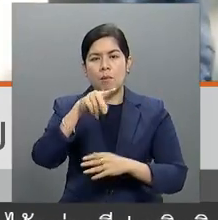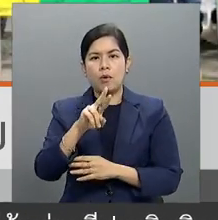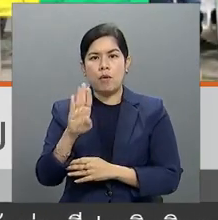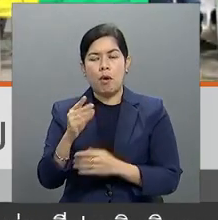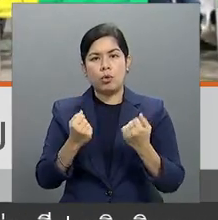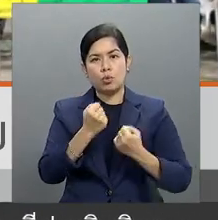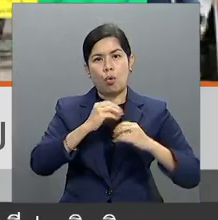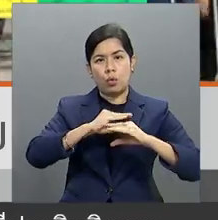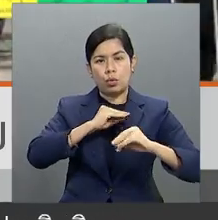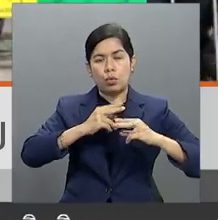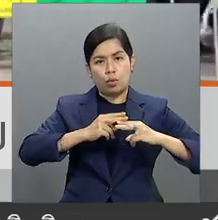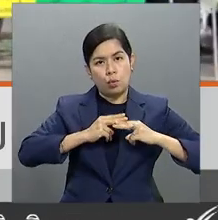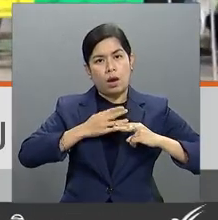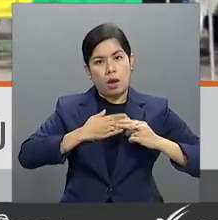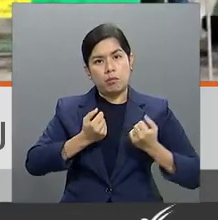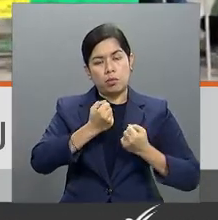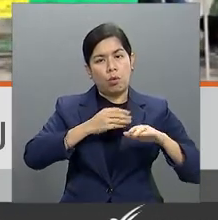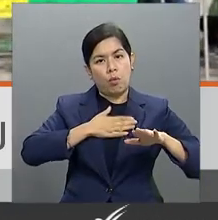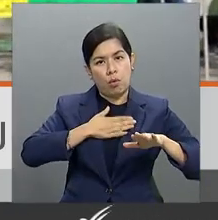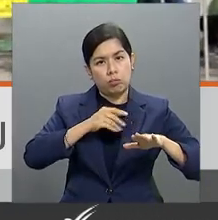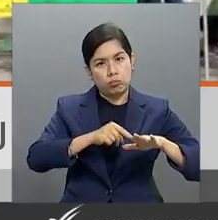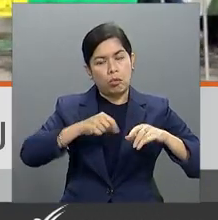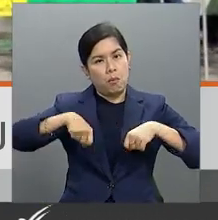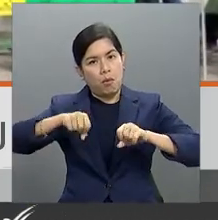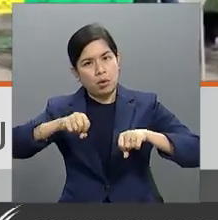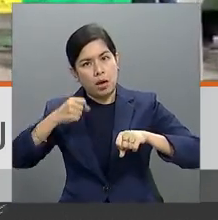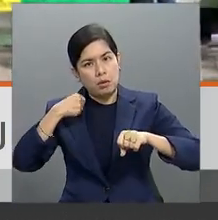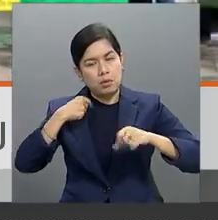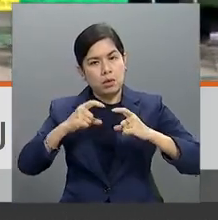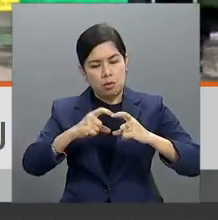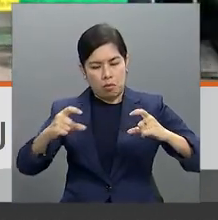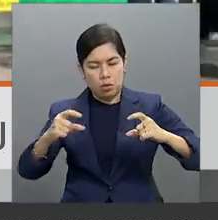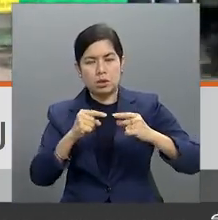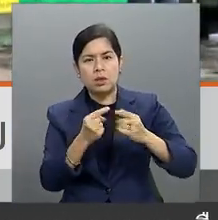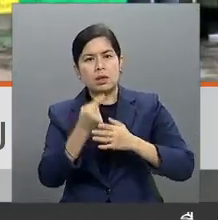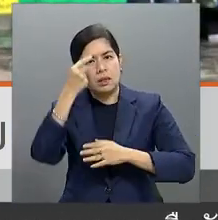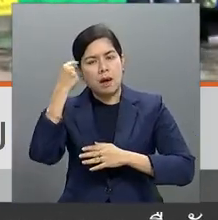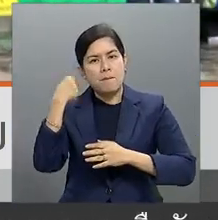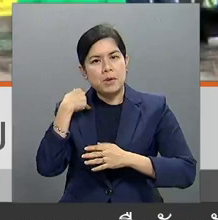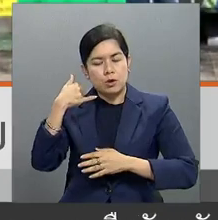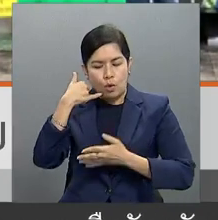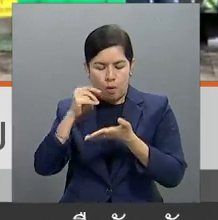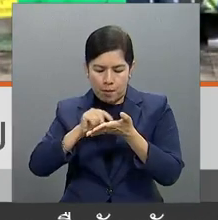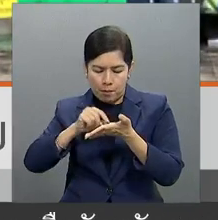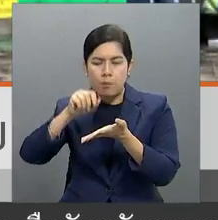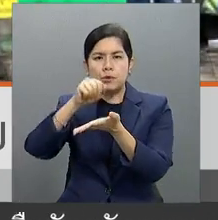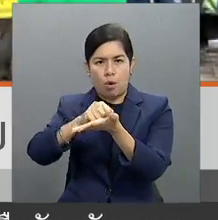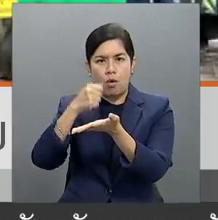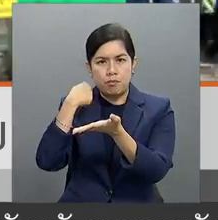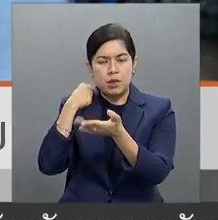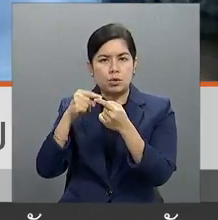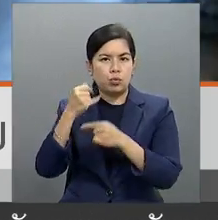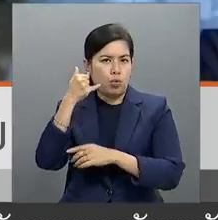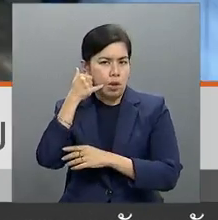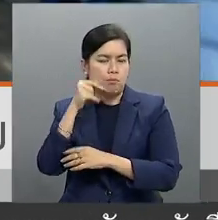ซึ่งเป็นรถยนต์และรถจักรยานยนต์ฝ้ายดำรับจ้างผัดแอปพลิเคชันหรือเมื่อคืนใดพร้อมทั้งให้ยกร่างกฎหมาย